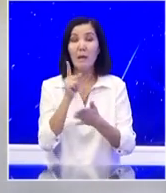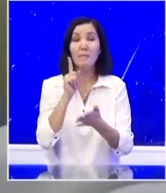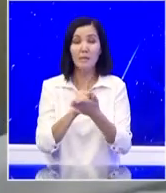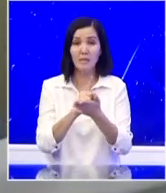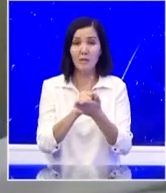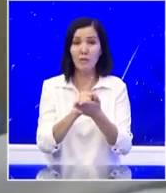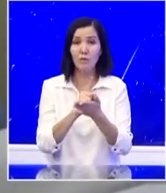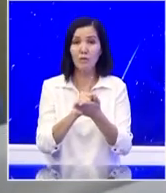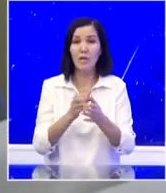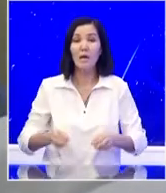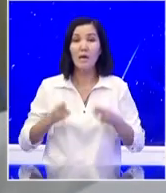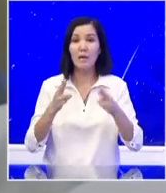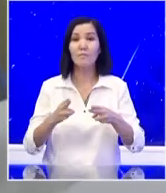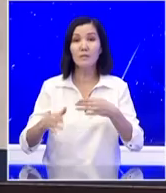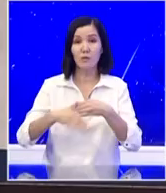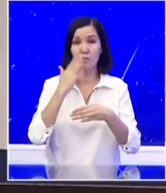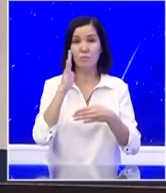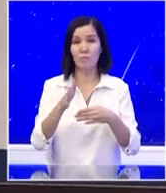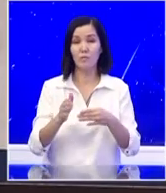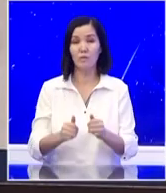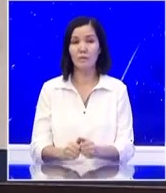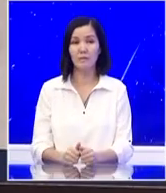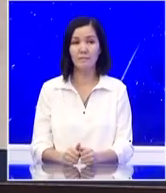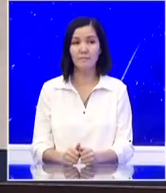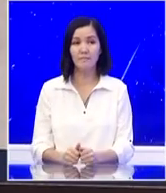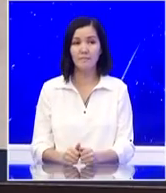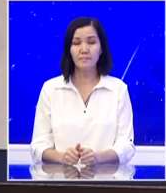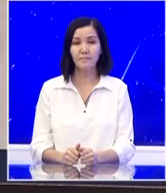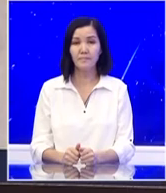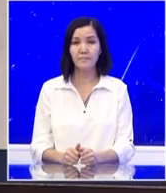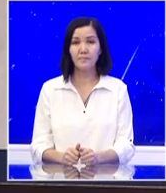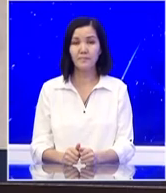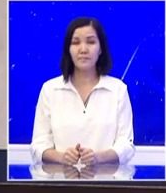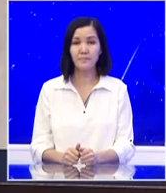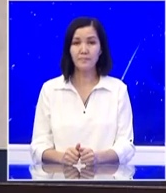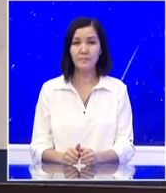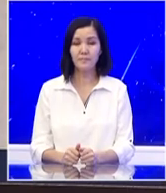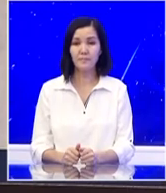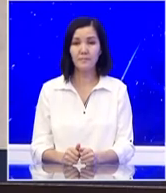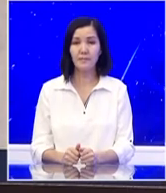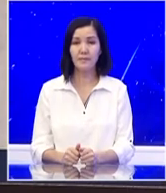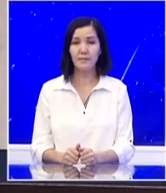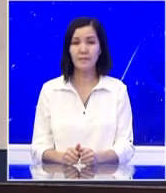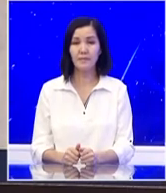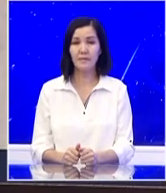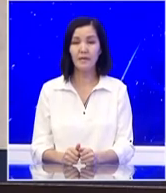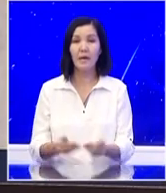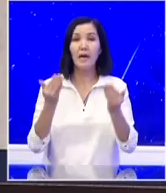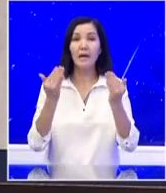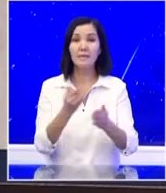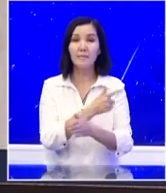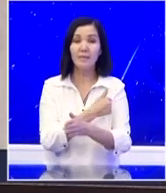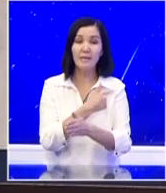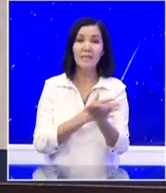түрде қылмыстық жауапкершілікке тартылады. Усиление солидарной ответственности государства, работодателей и работника. Қазір